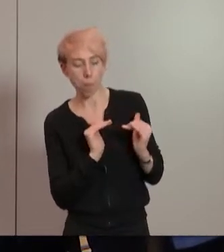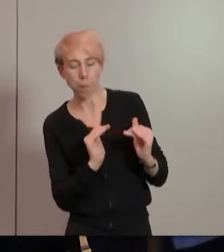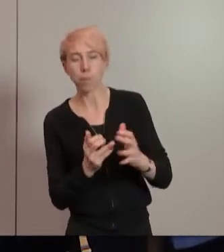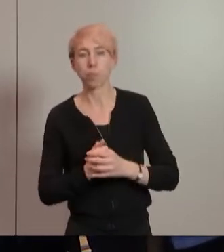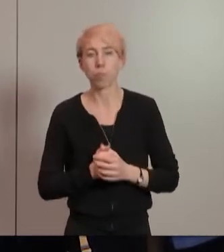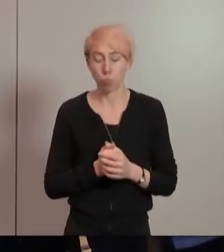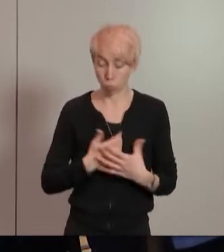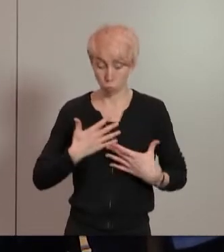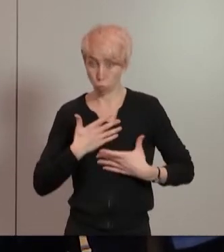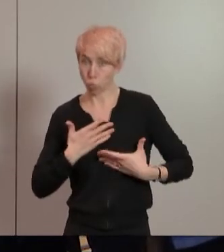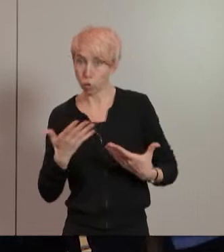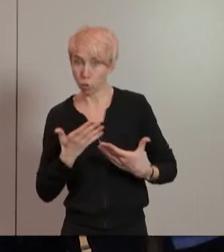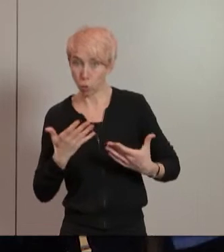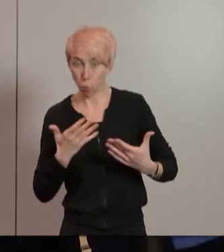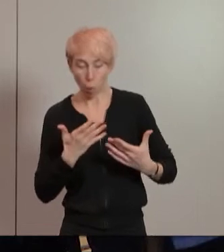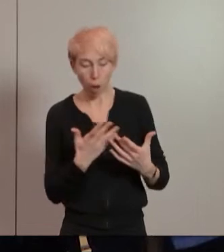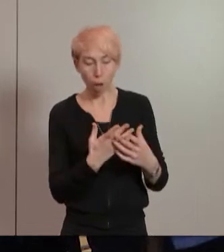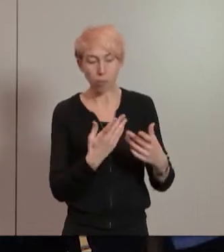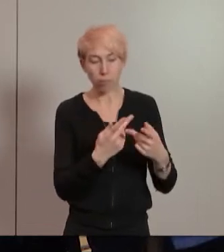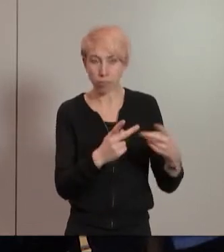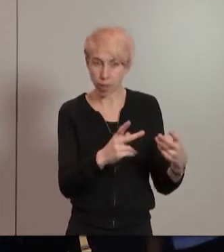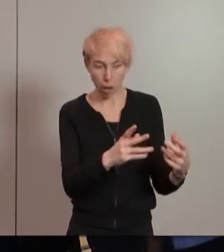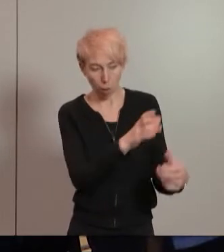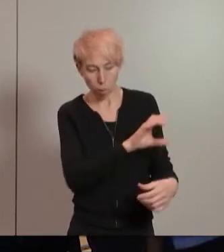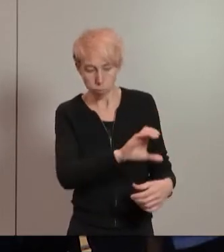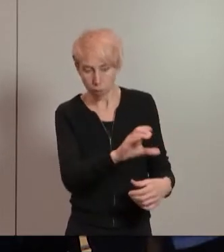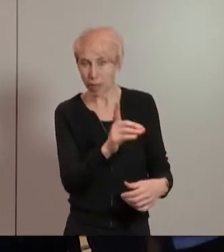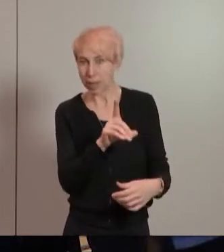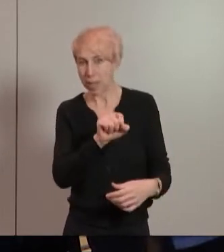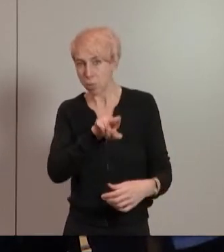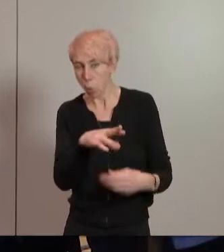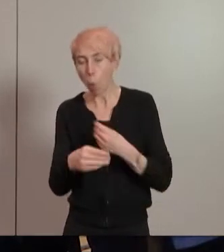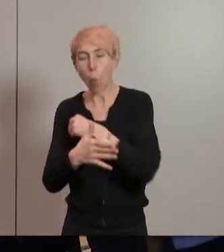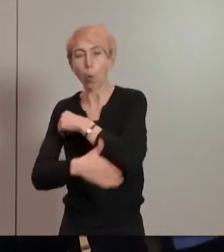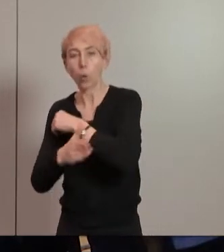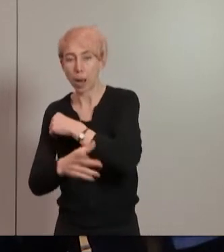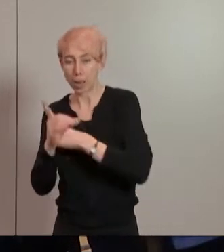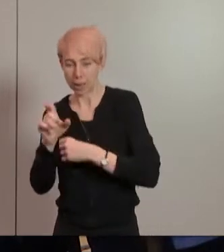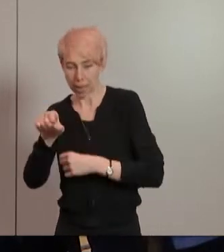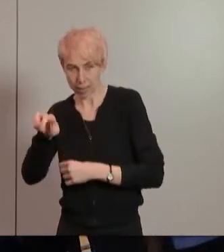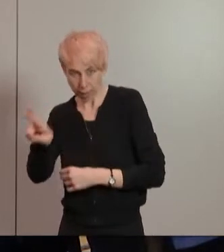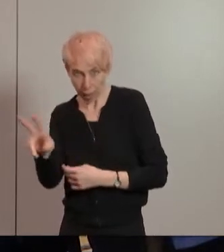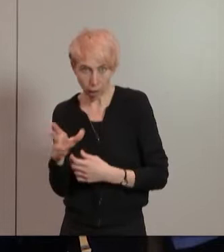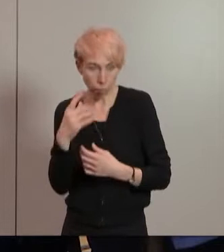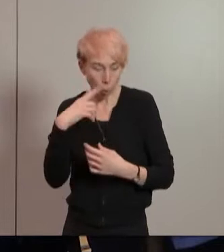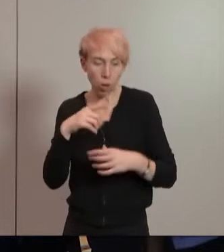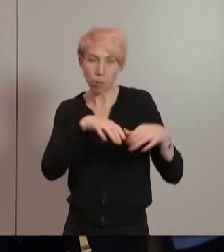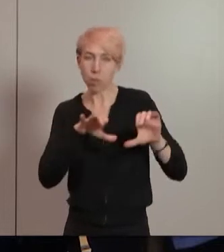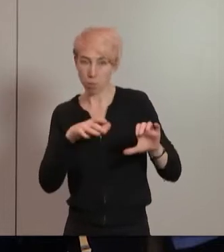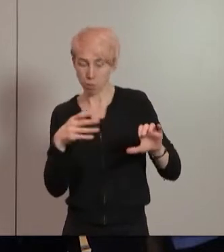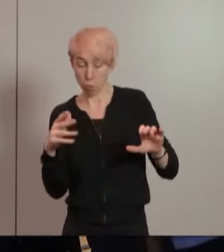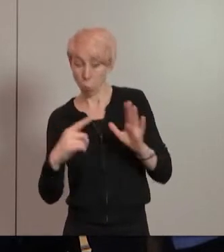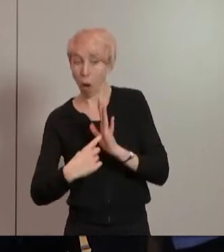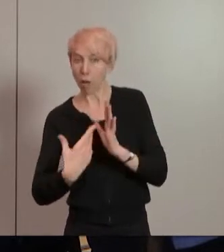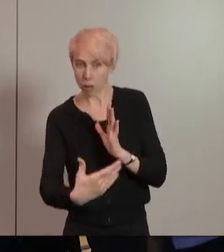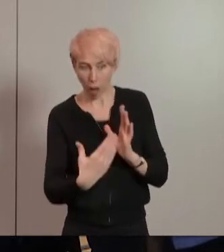féliciter de la hausse des dotations de solidarité urbaine et rurale, la DSU et la DSR, pour les collectivités qui en bénéficient,